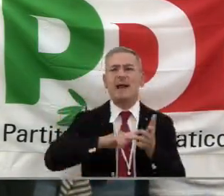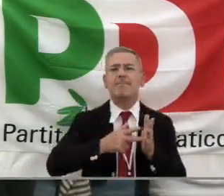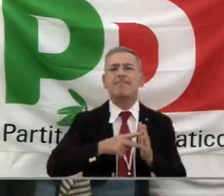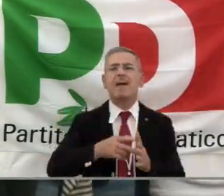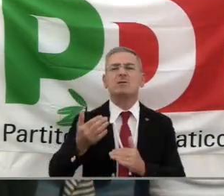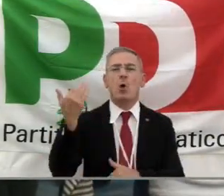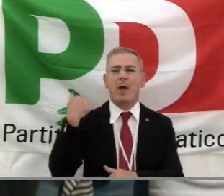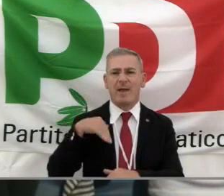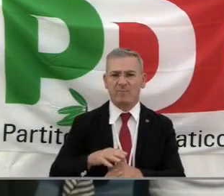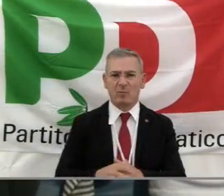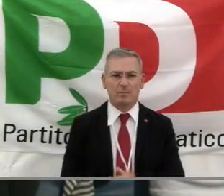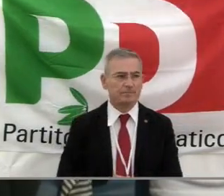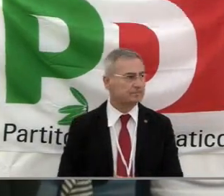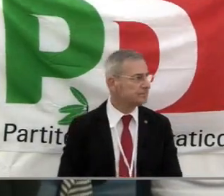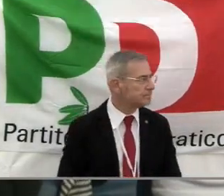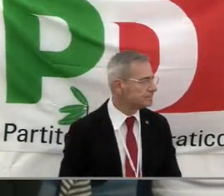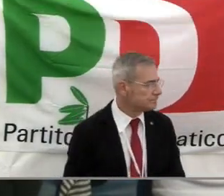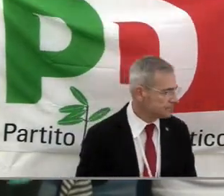Medioevo.